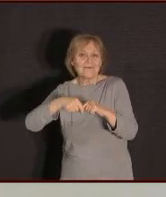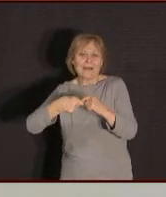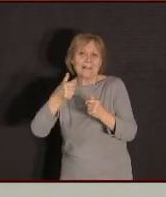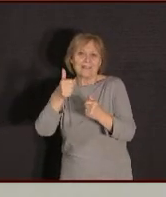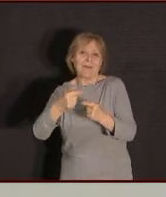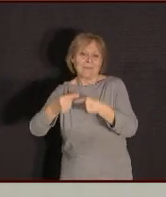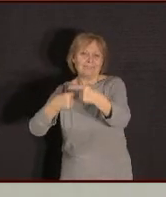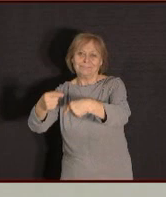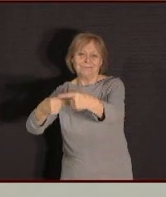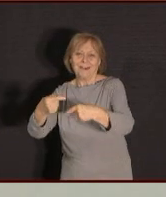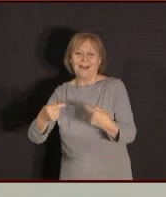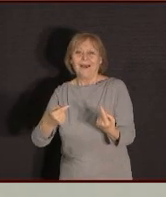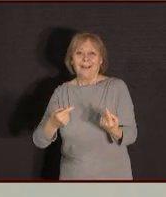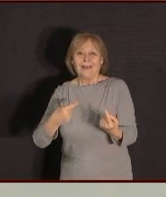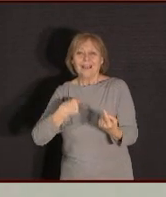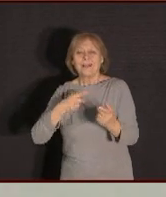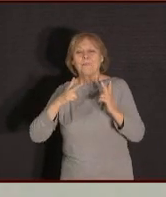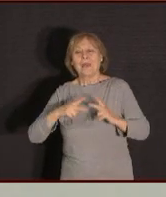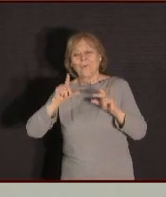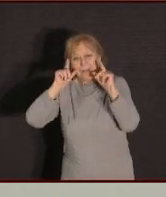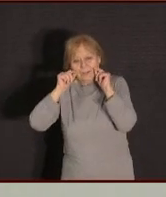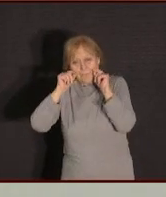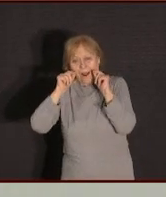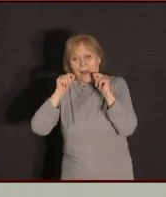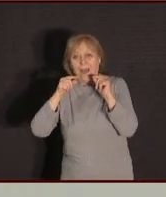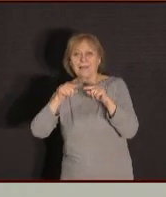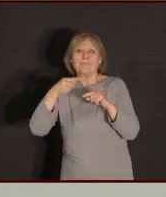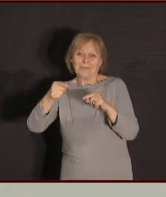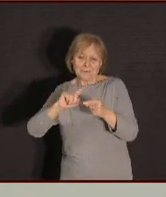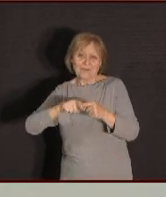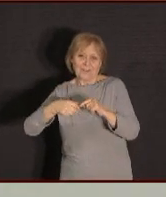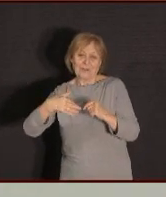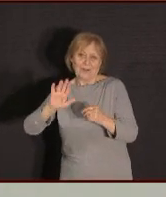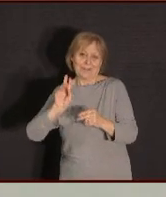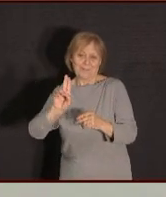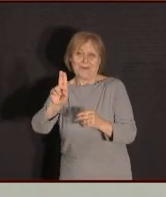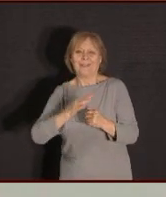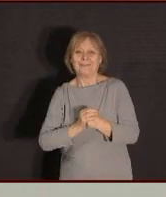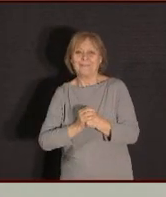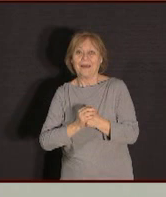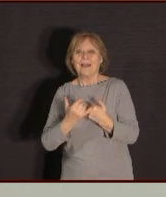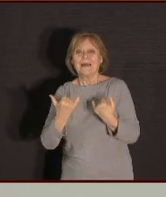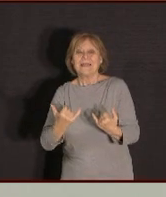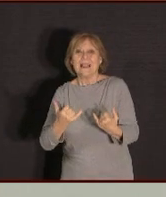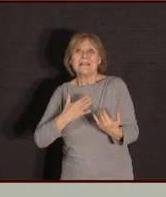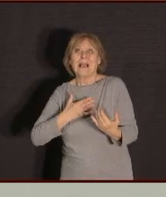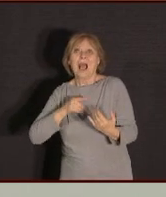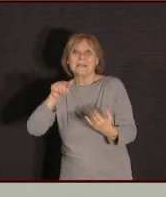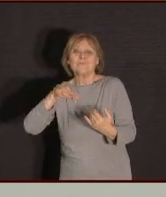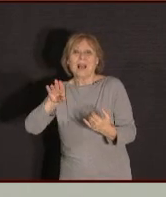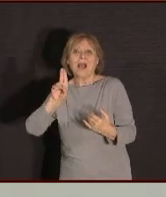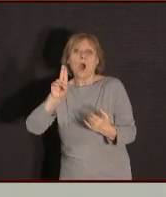stekle potem. Takrat sem v miru zaspala najprej in potem so šle stvari dalje. Zdaj, zakaj ko